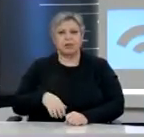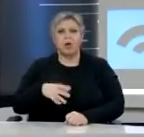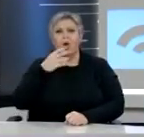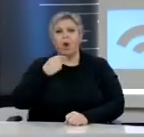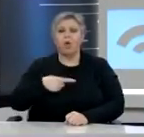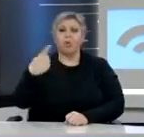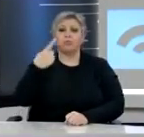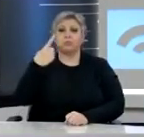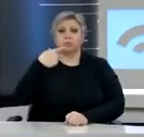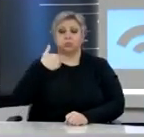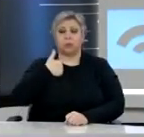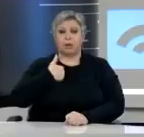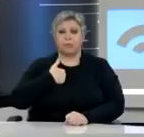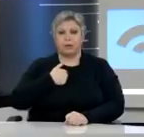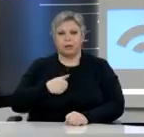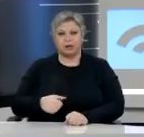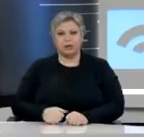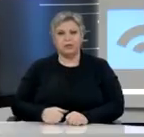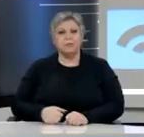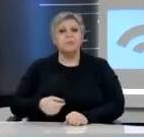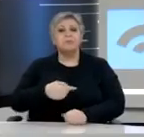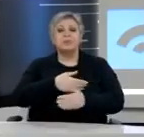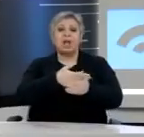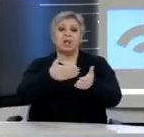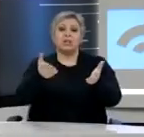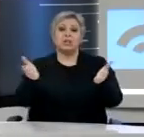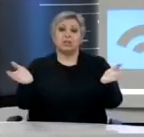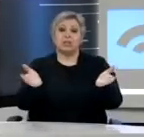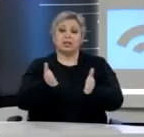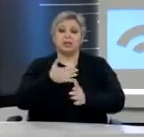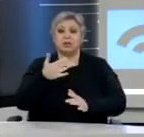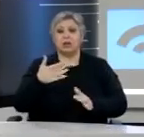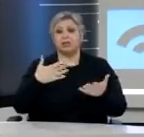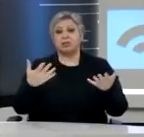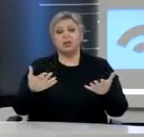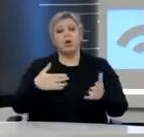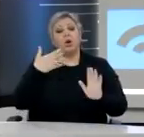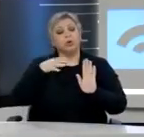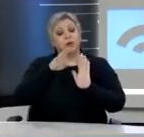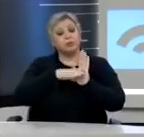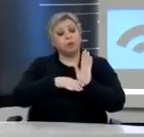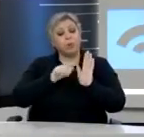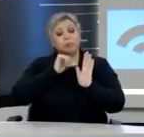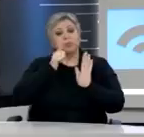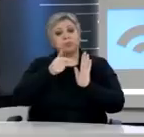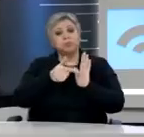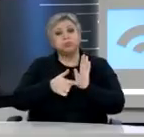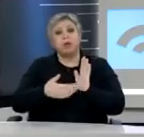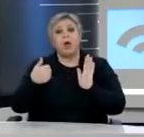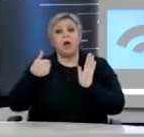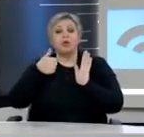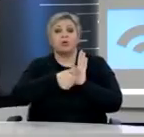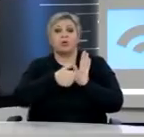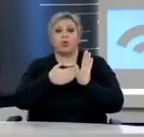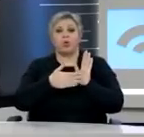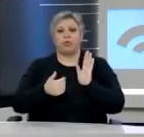και μας λέτε, δήθεν εσείς οι γνήσιοι ερμηνευτές του Συντάγματος και του κανονισμού της Βουλής και των αρχών